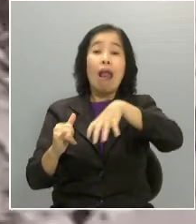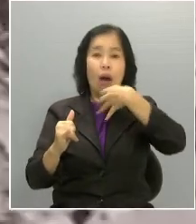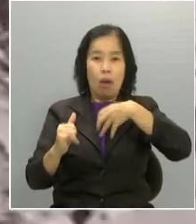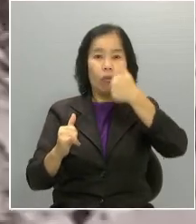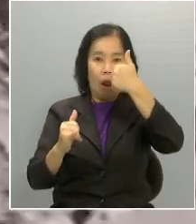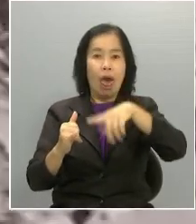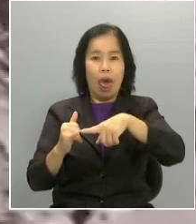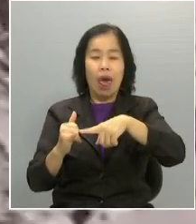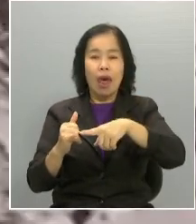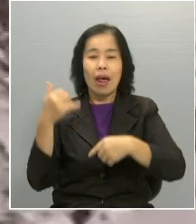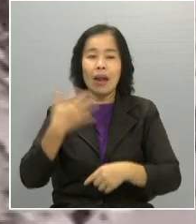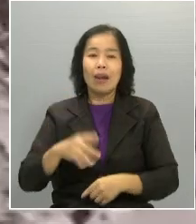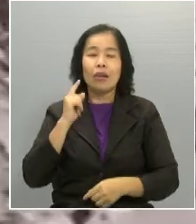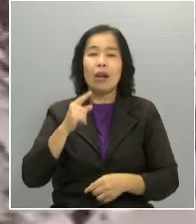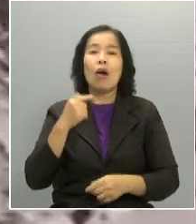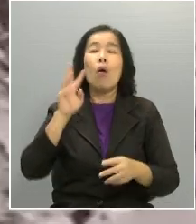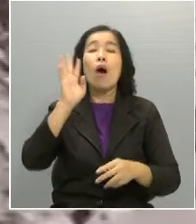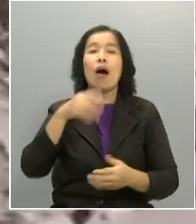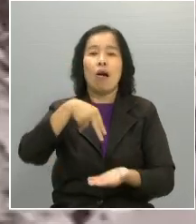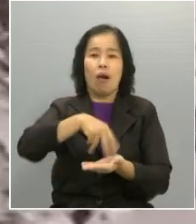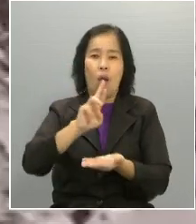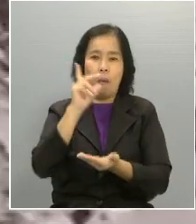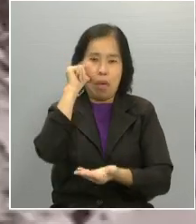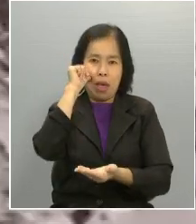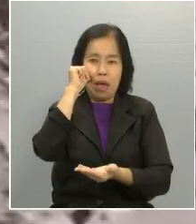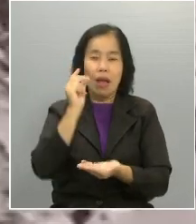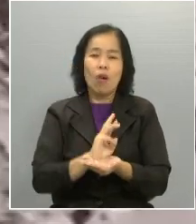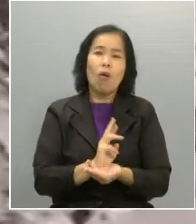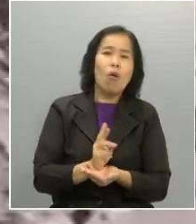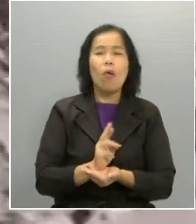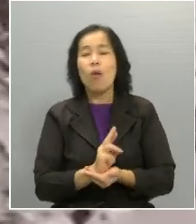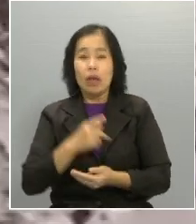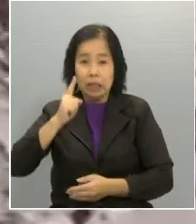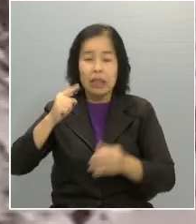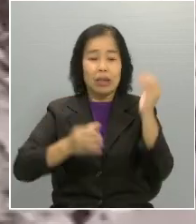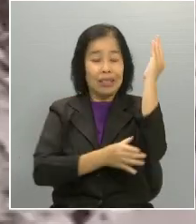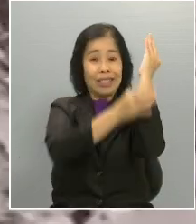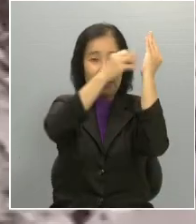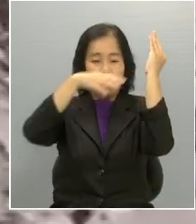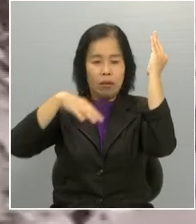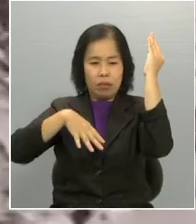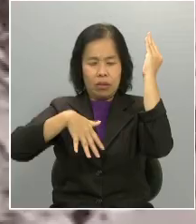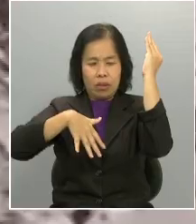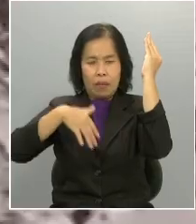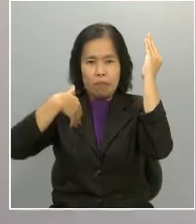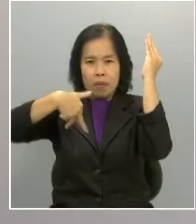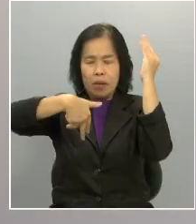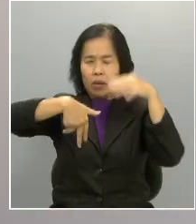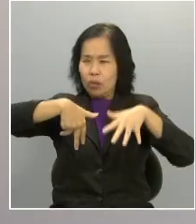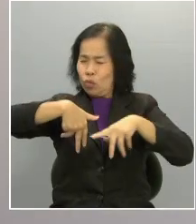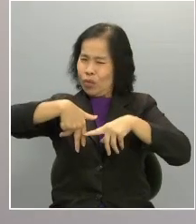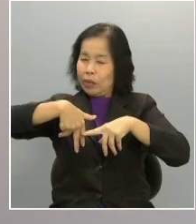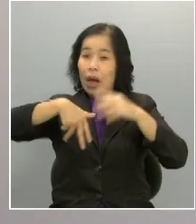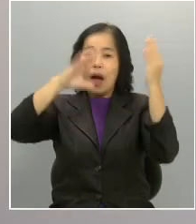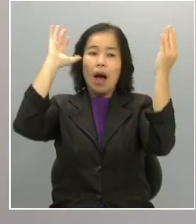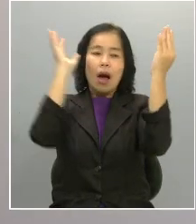ได้แล้วตอนนั้นกำลังยืนรอแม่พอเดินเข้าไปตรงจุดนั้นจริงๆเดินเข้าไปใกล้ๆเนี่ยรู้สึกเหมือนมันชาๆอยู่แล้วพอมือไปสัมผัสเท่